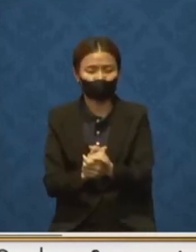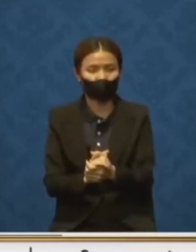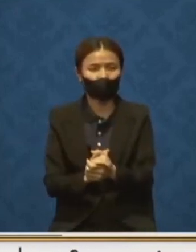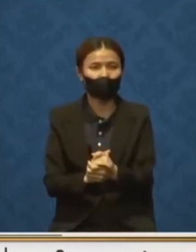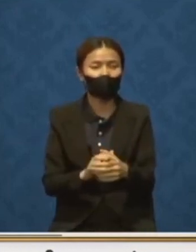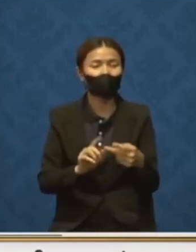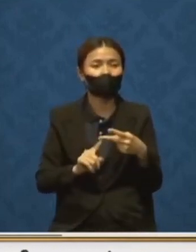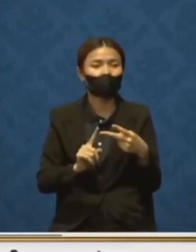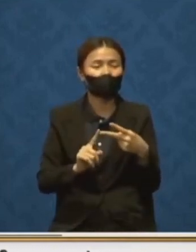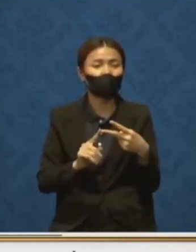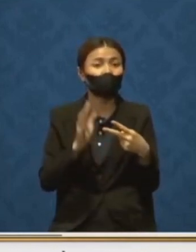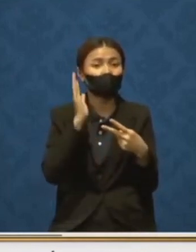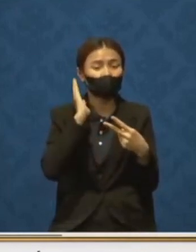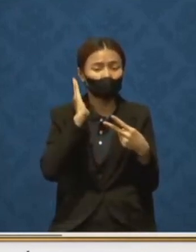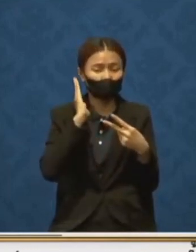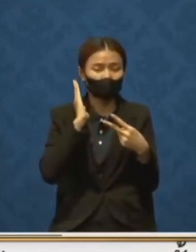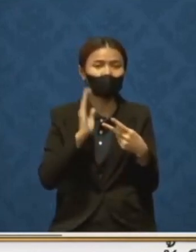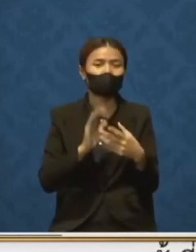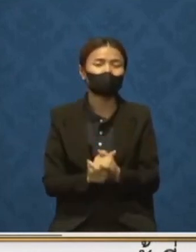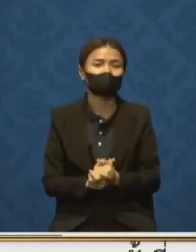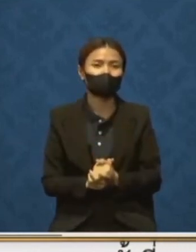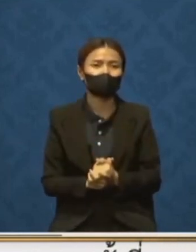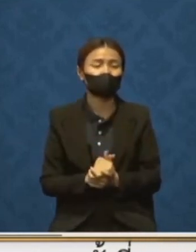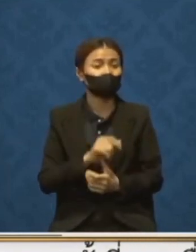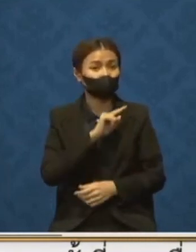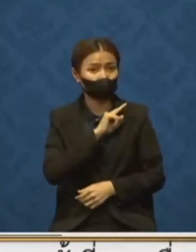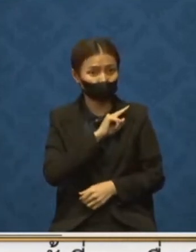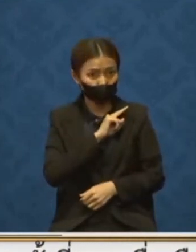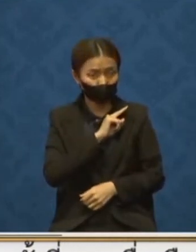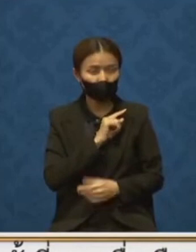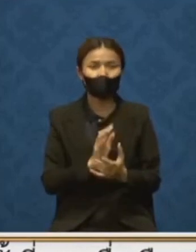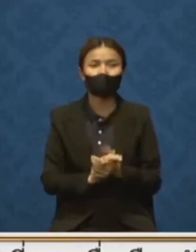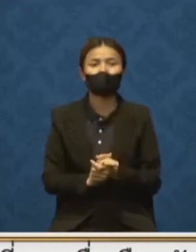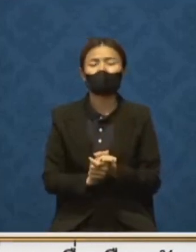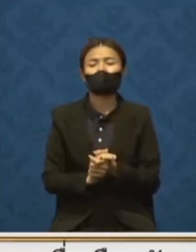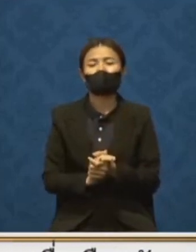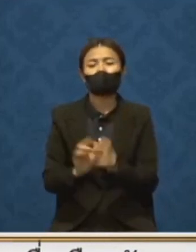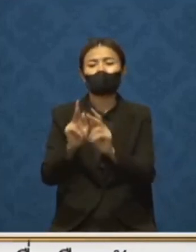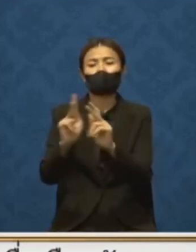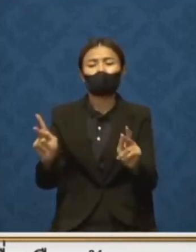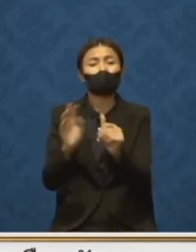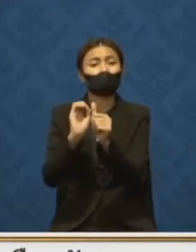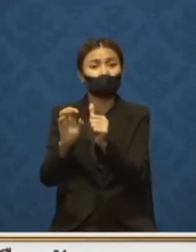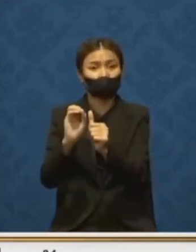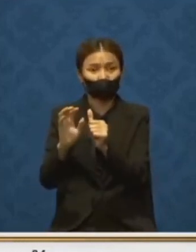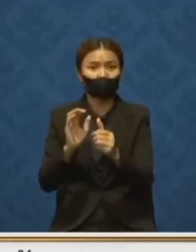2. นายชนิดคล้ายสังที่ปรึกษาประจำคณะกรรมการ